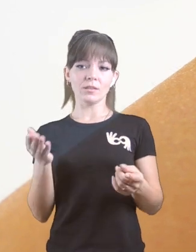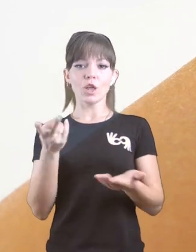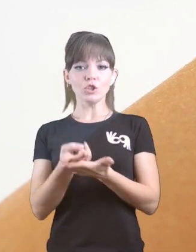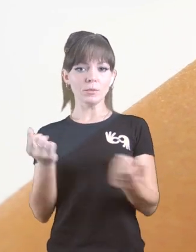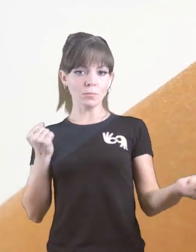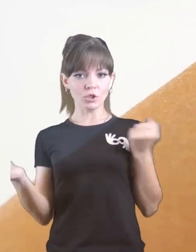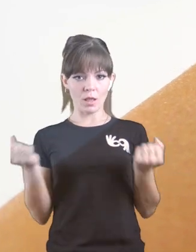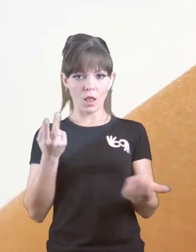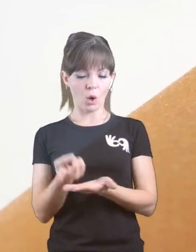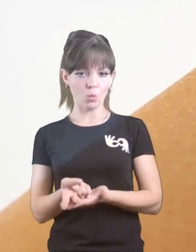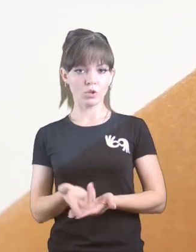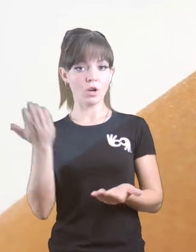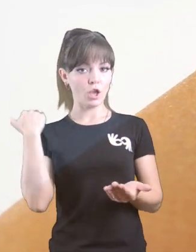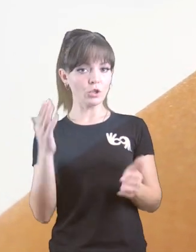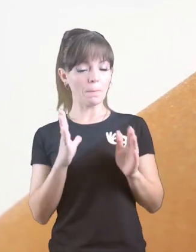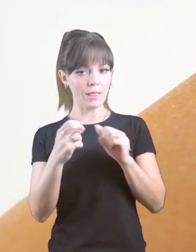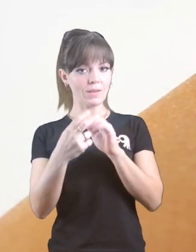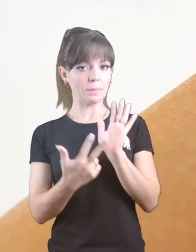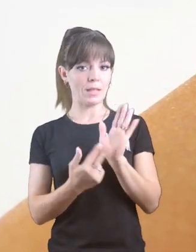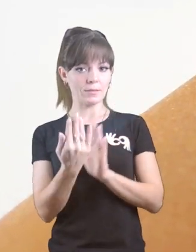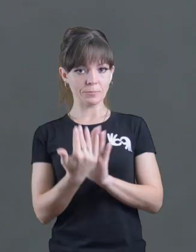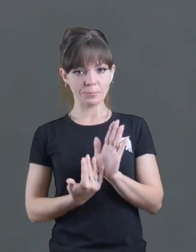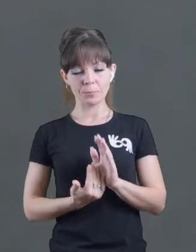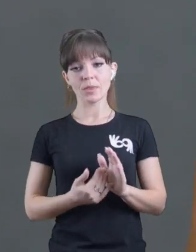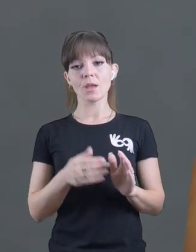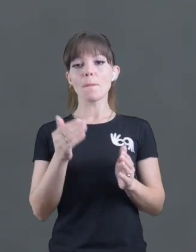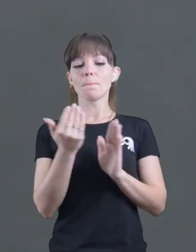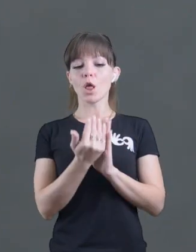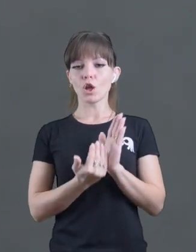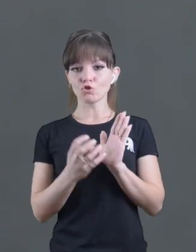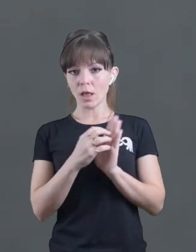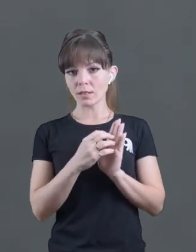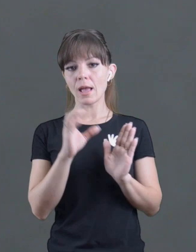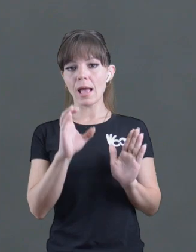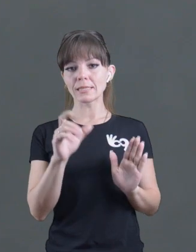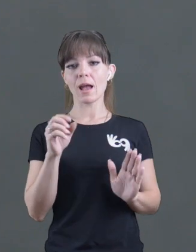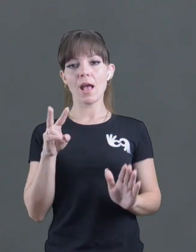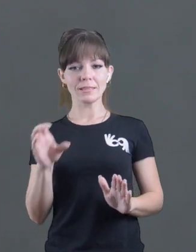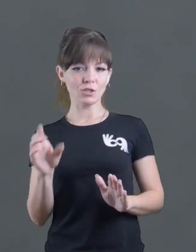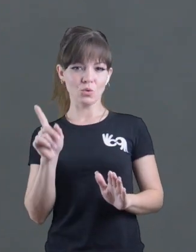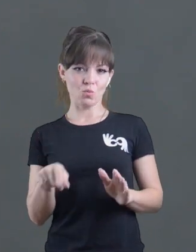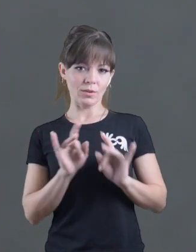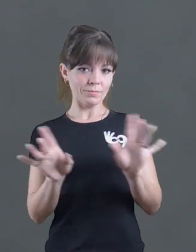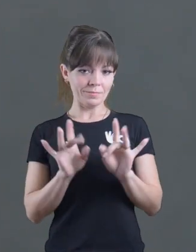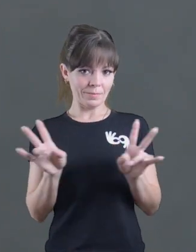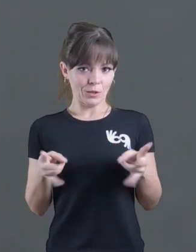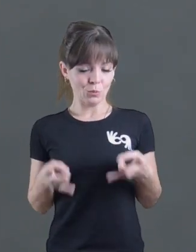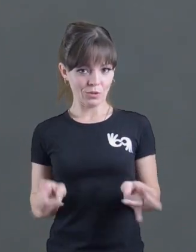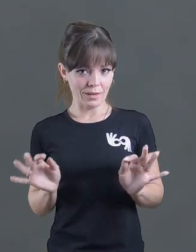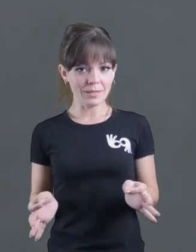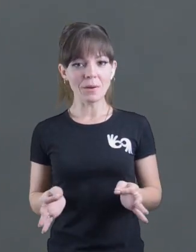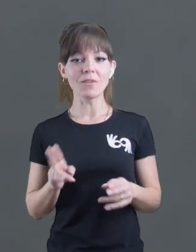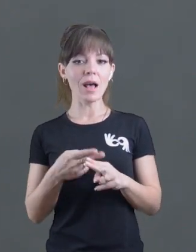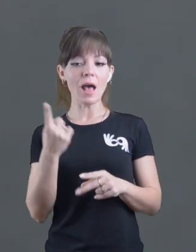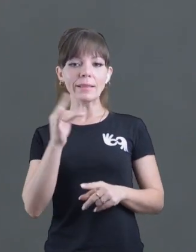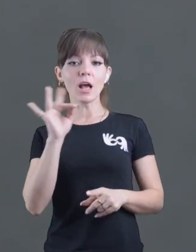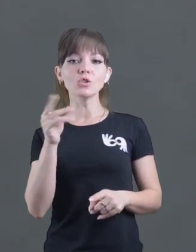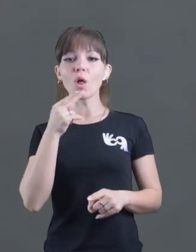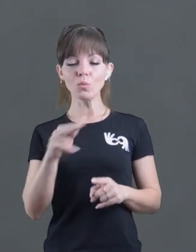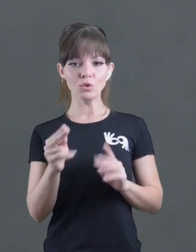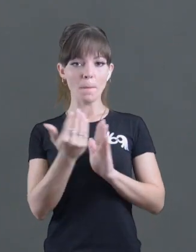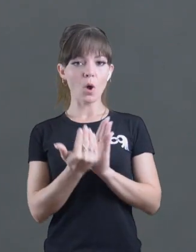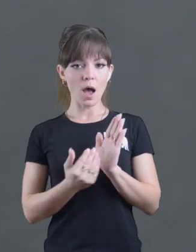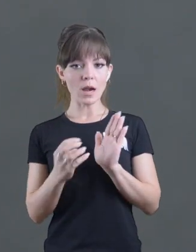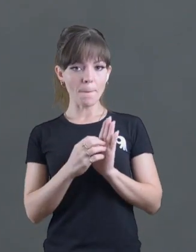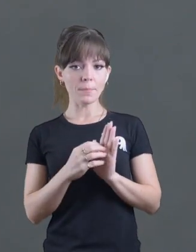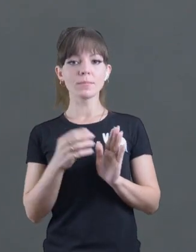жима штанги лежа. Раньше их было 18. Приложение S-Health тоже, думаю, в отдельном представлении не нуждается. Это одна из